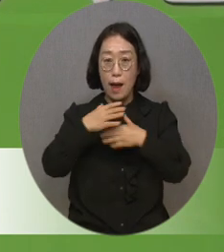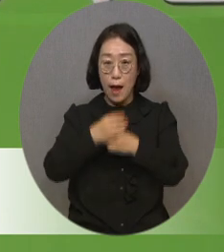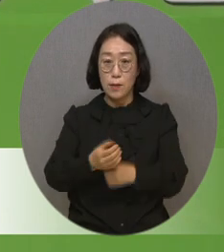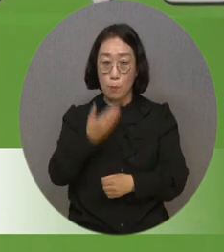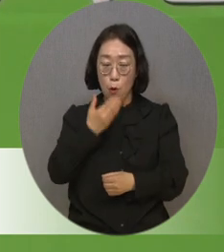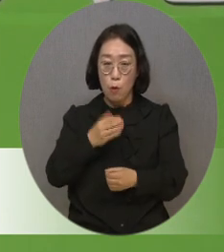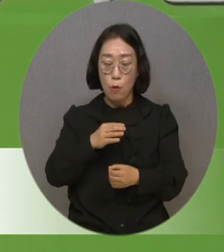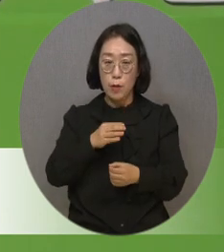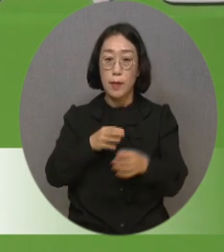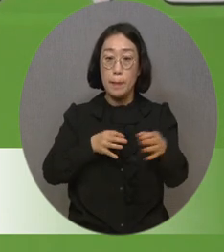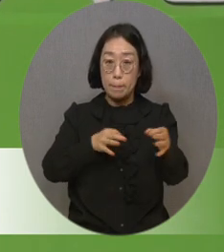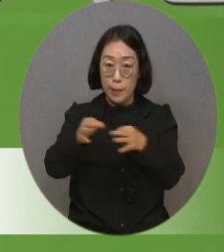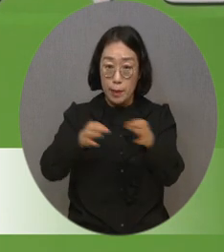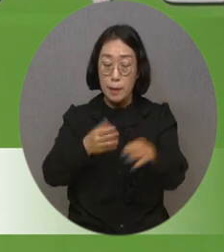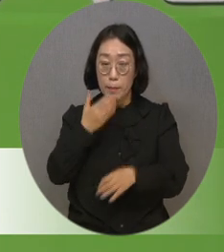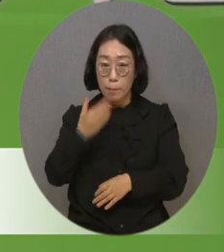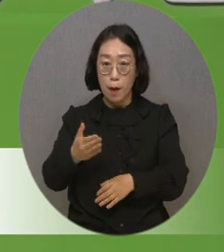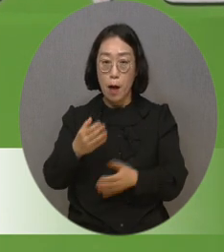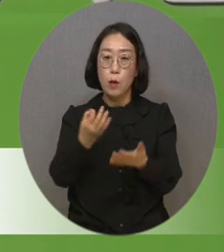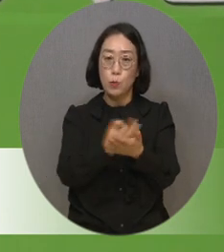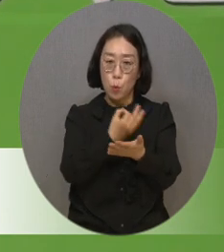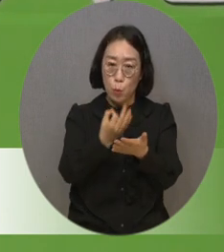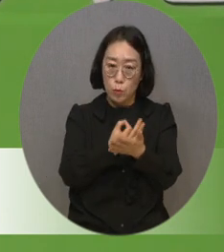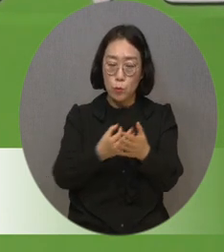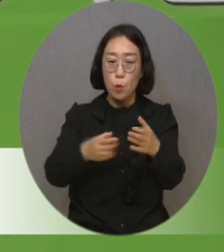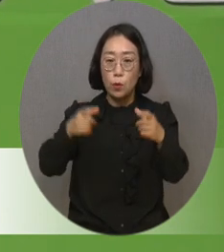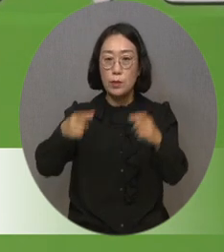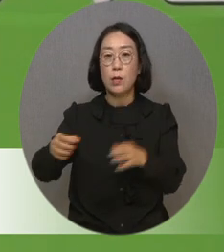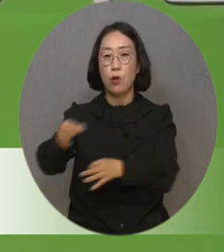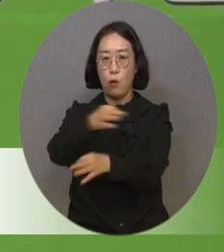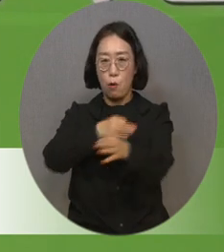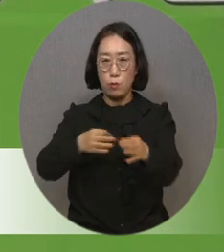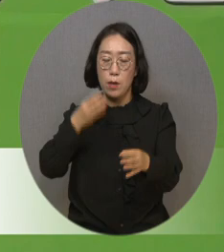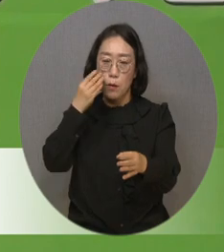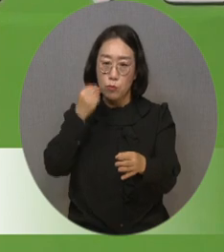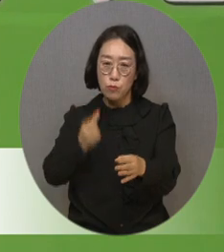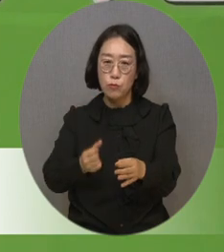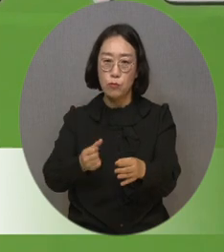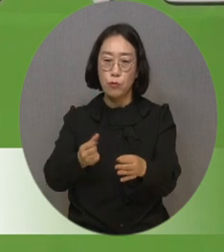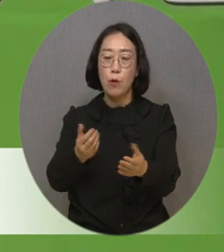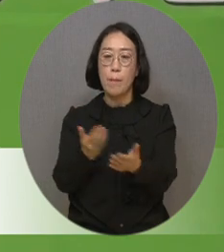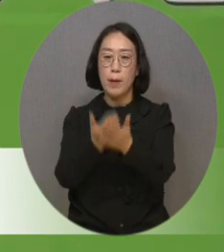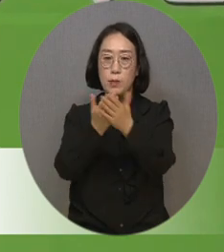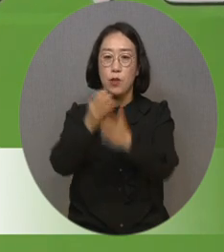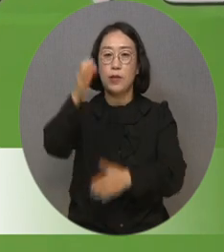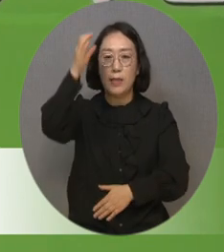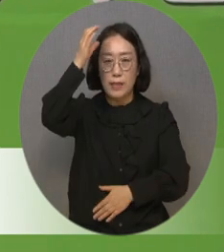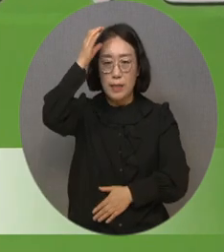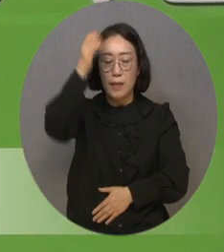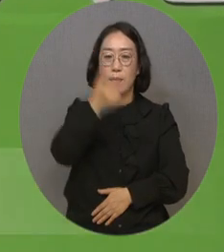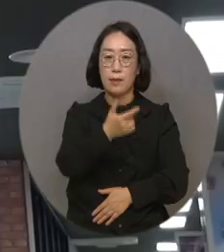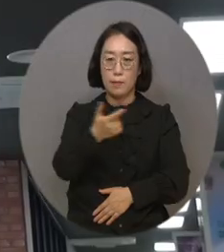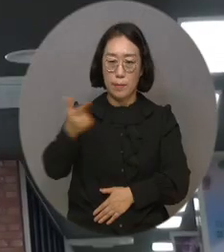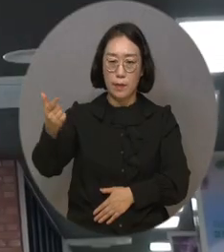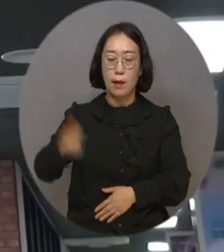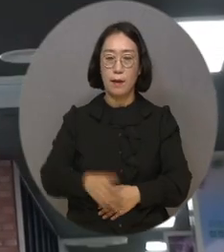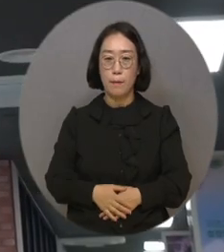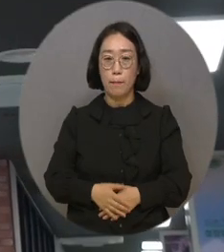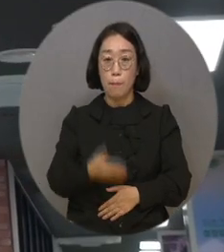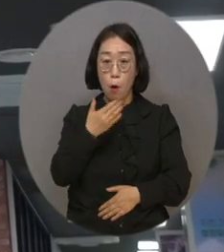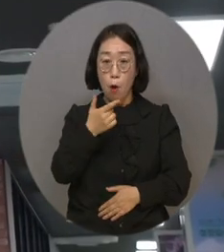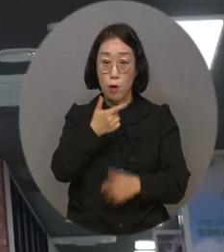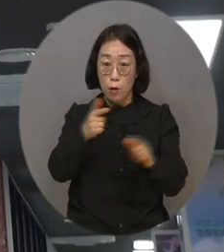공급하여 농민들의 소득 증대와 지역 경제 활성화에 크게 기여할 것으로 기대하고 있습니다.